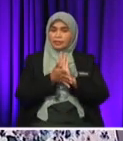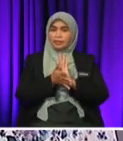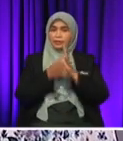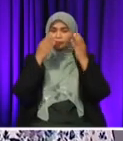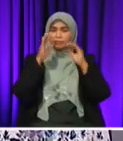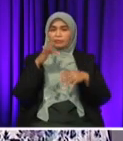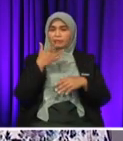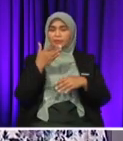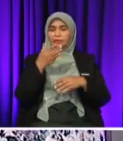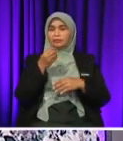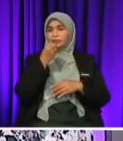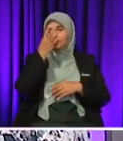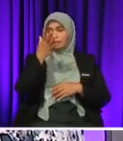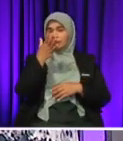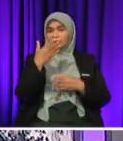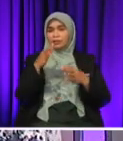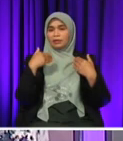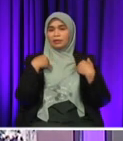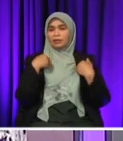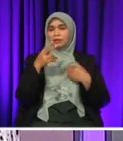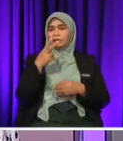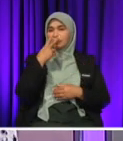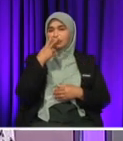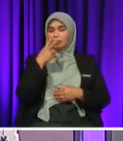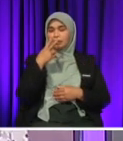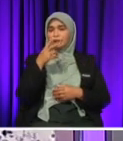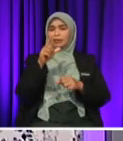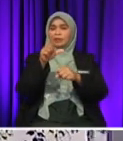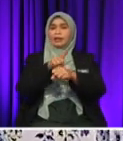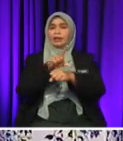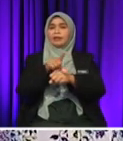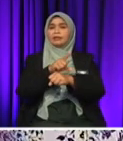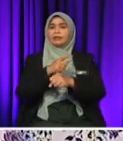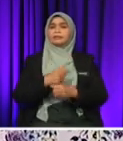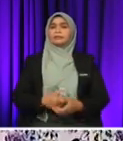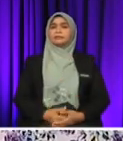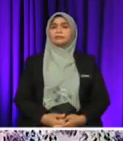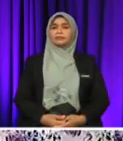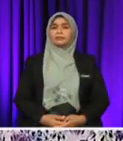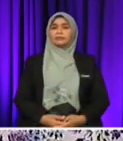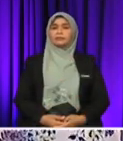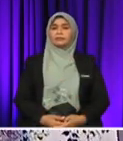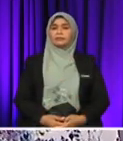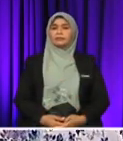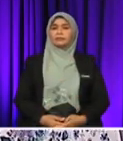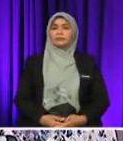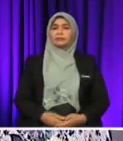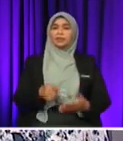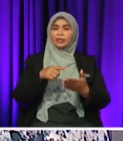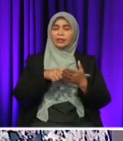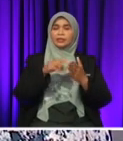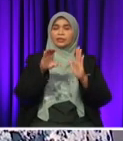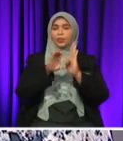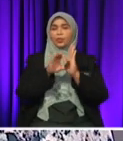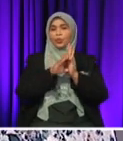penerangan sudah ada Mari kita pergi kepada latihan baik ini adalah soal